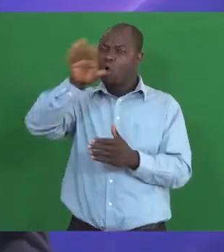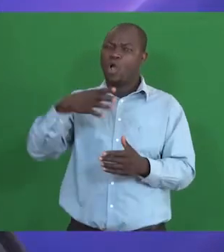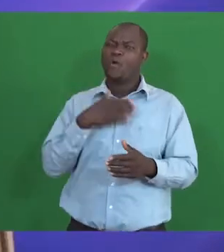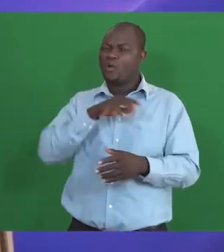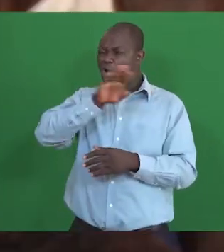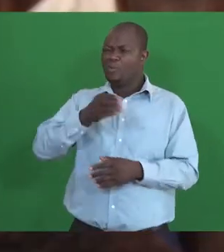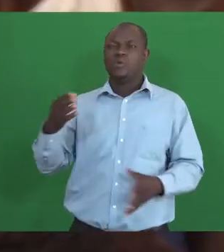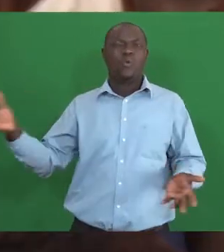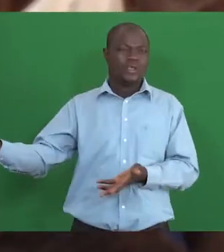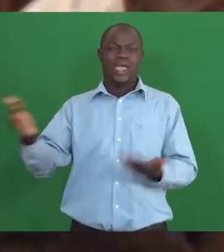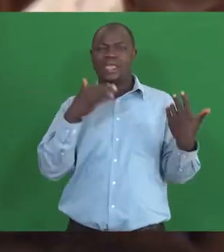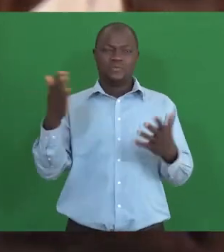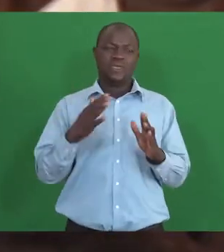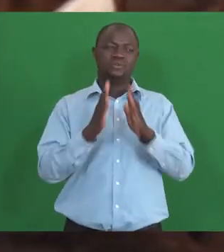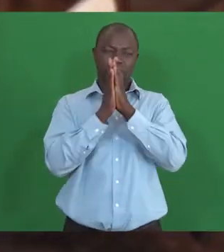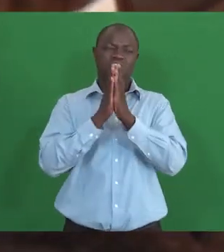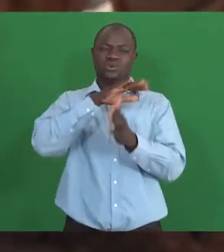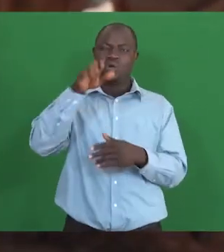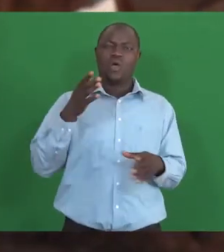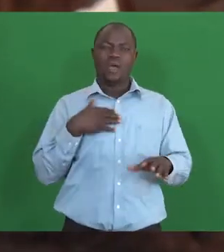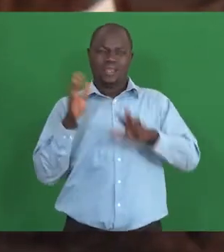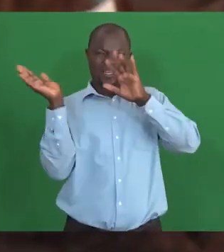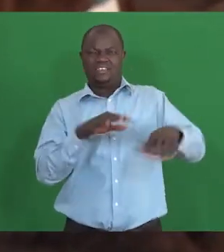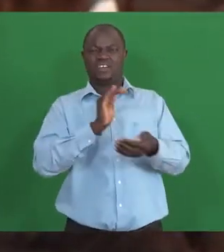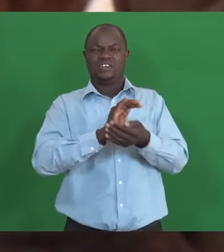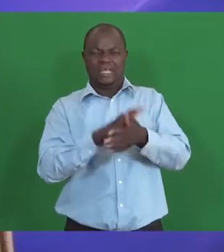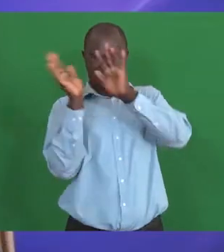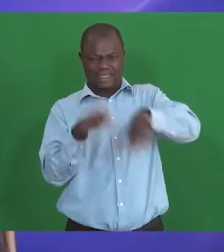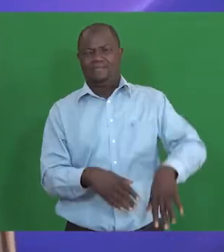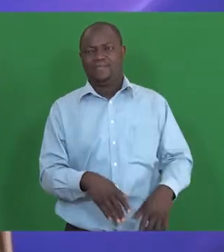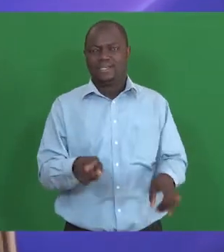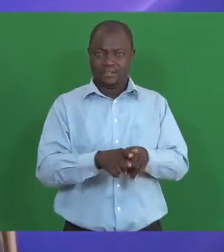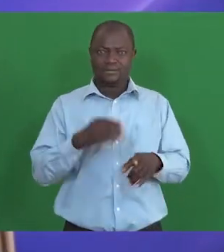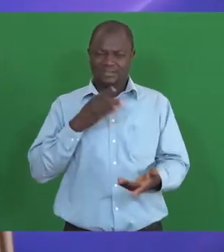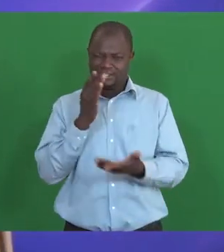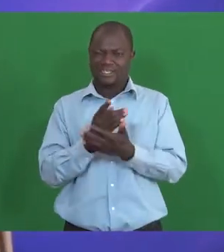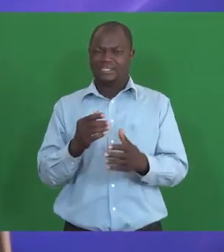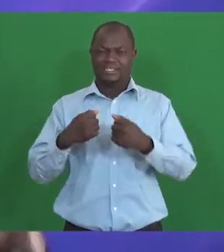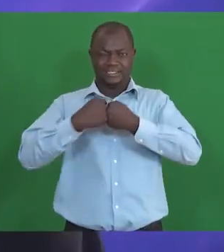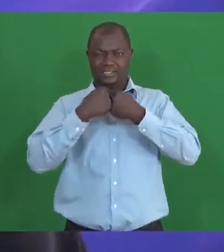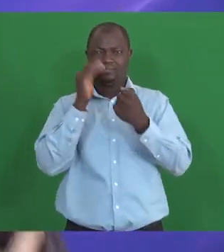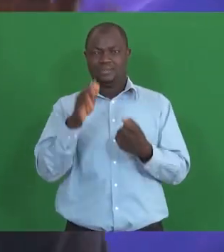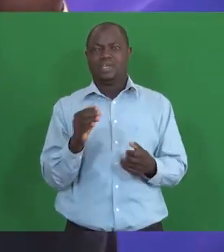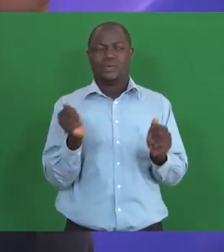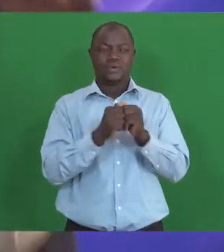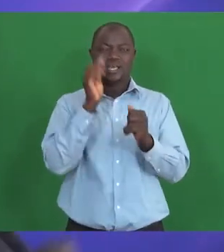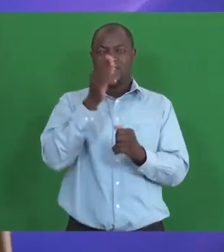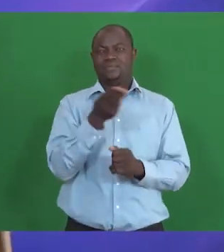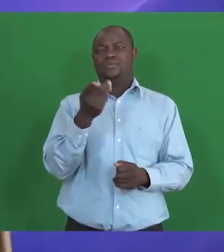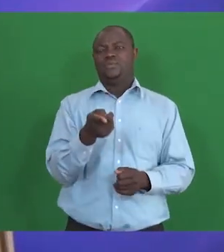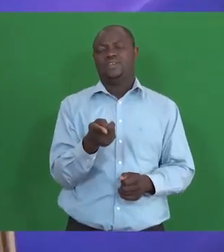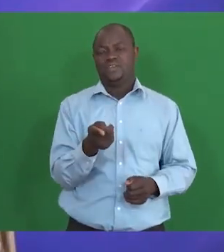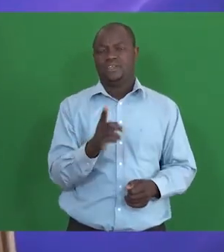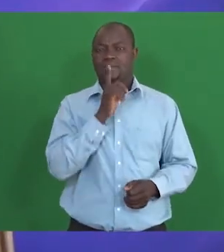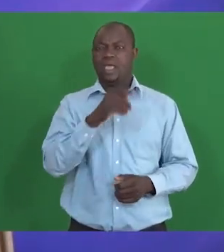tiende kuchechi isisu. Tese, kufa kwa sara kusina chikaranga. Saka ndo patuku zopikisana nemadzi mambo, manji vanu wemadzi